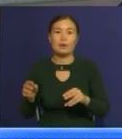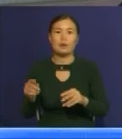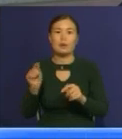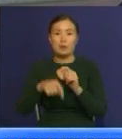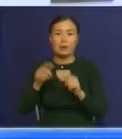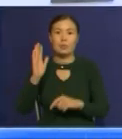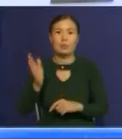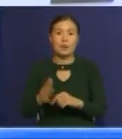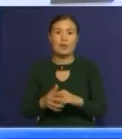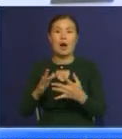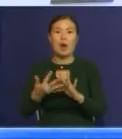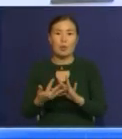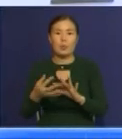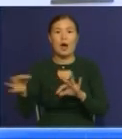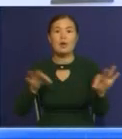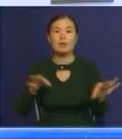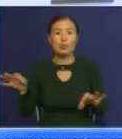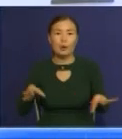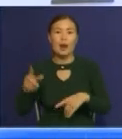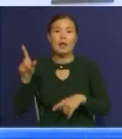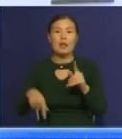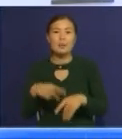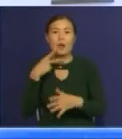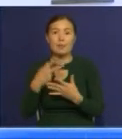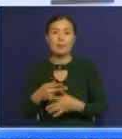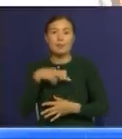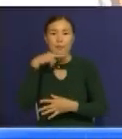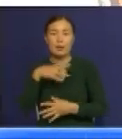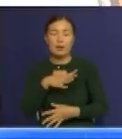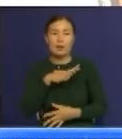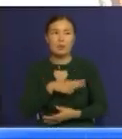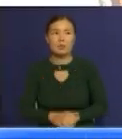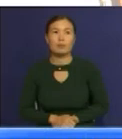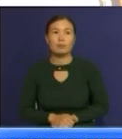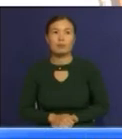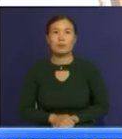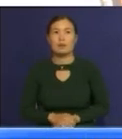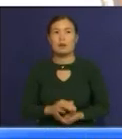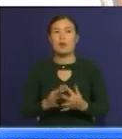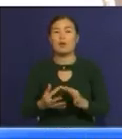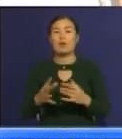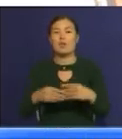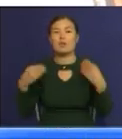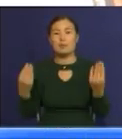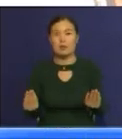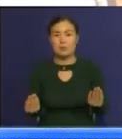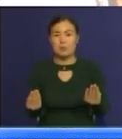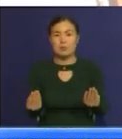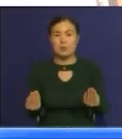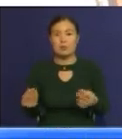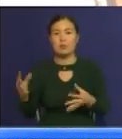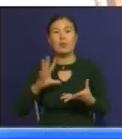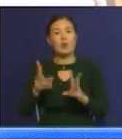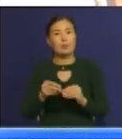тапсырма. Жақсы ма? Ауылдың архитектуралық кейпі де назардан тыс қалмады. Сұрайын деп атқан жер берген кезде контроль істеу керек еді